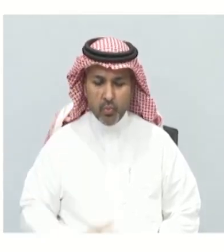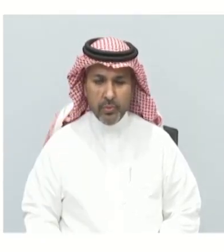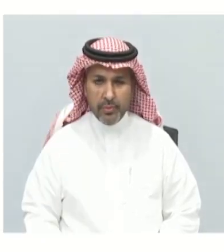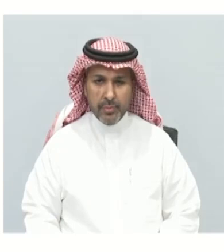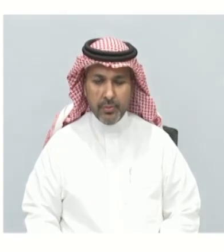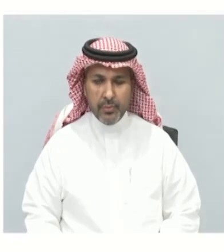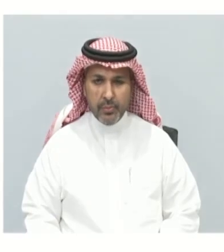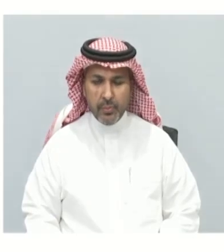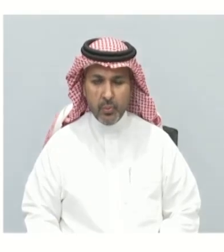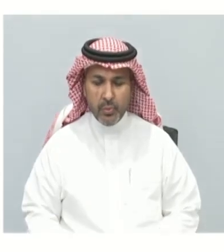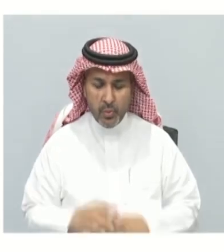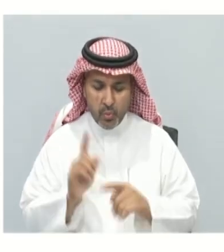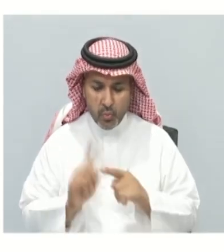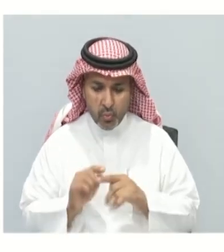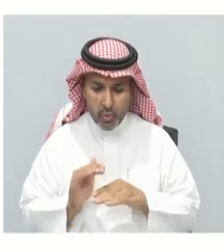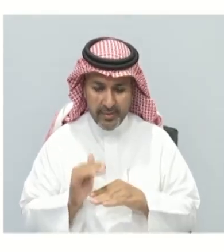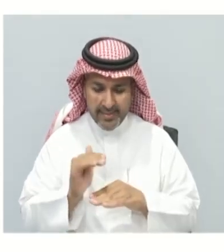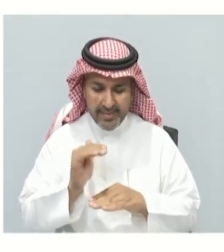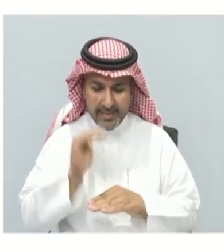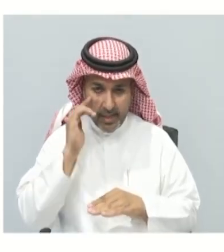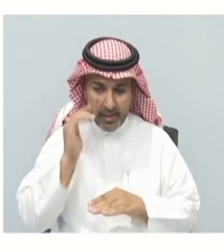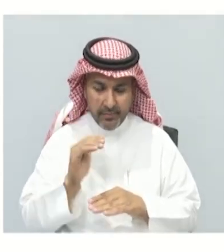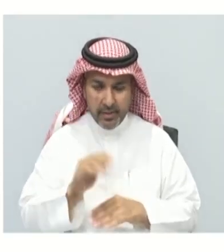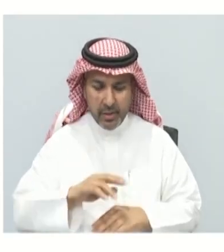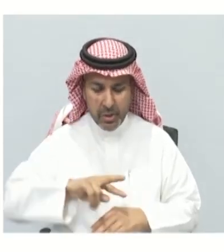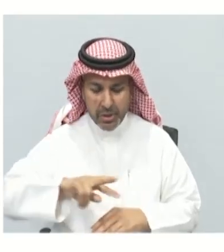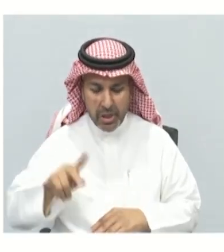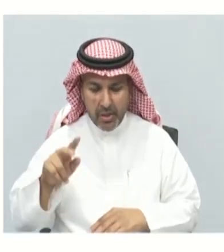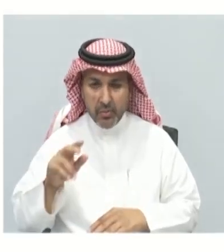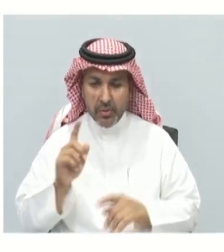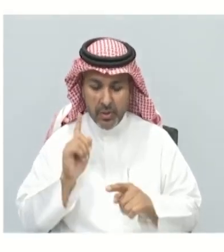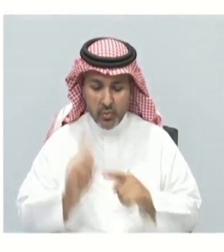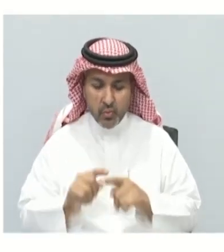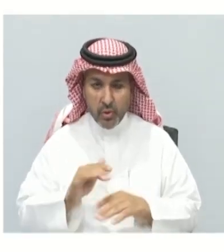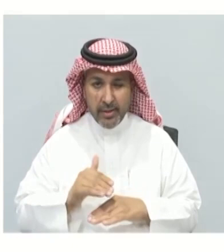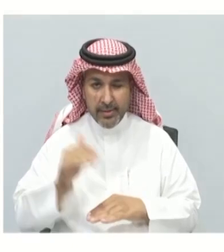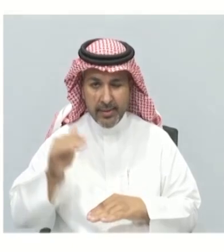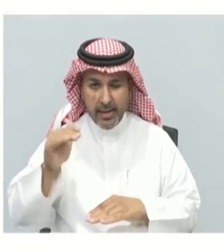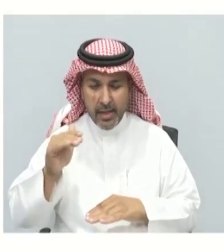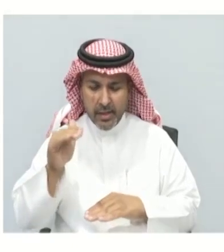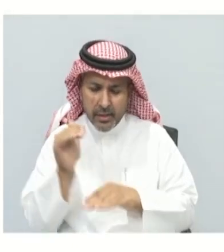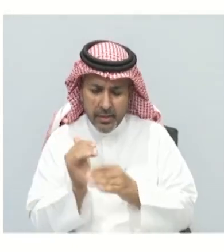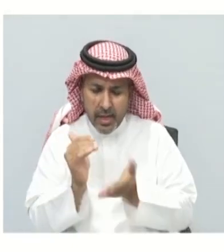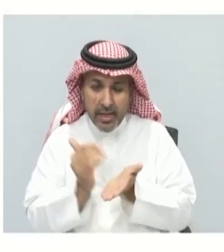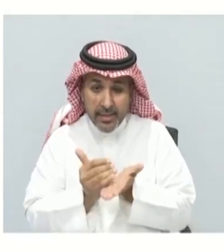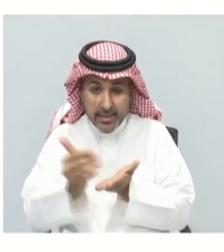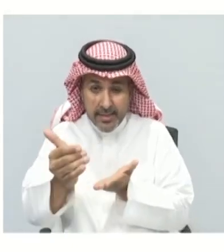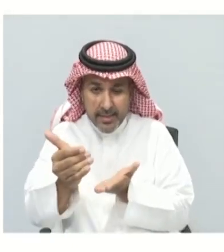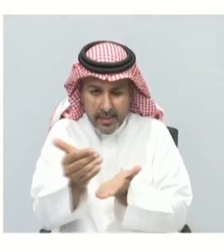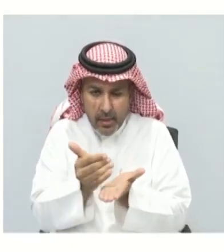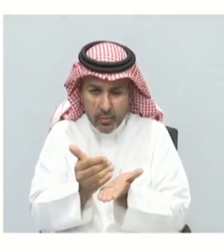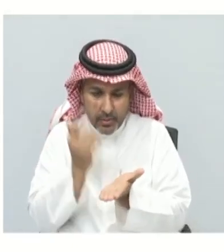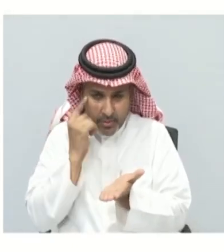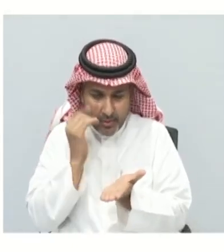تجربتنا وحسب ما فهمنا الان هو عباره عن تغير يطرا على من على اي مفهوم فيزيائي على السرعه